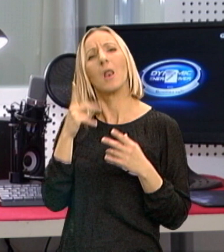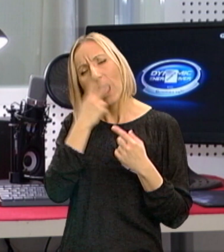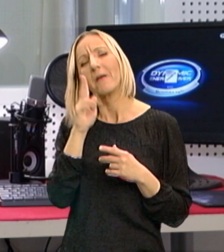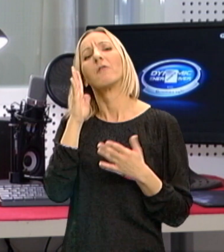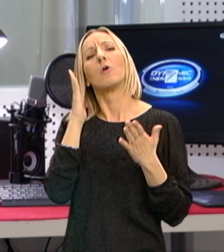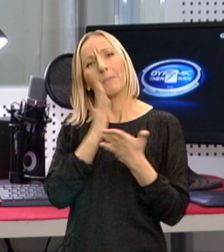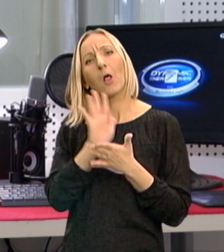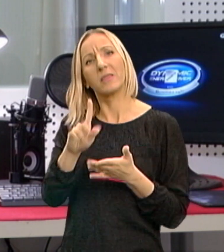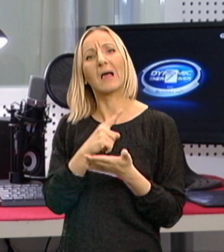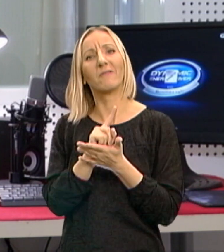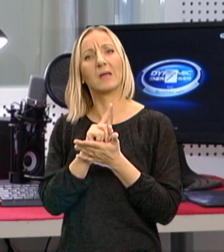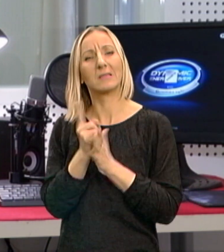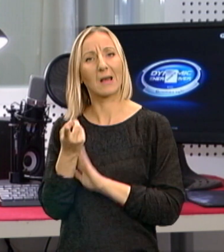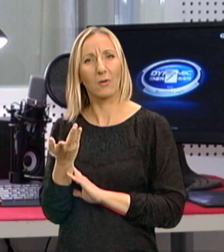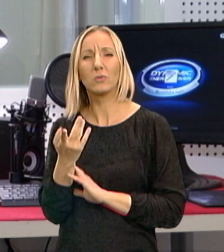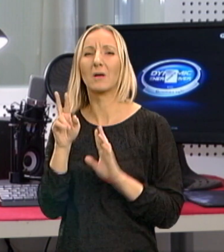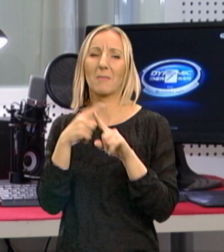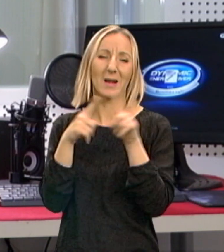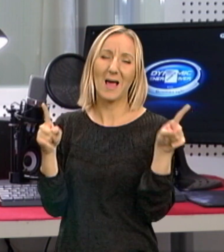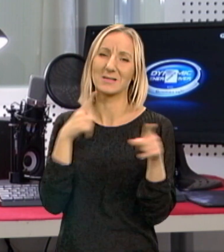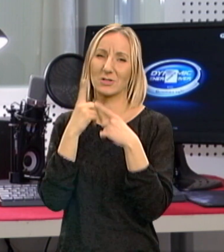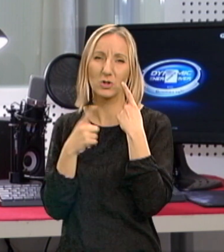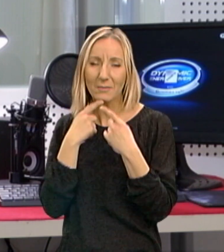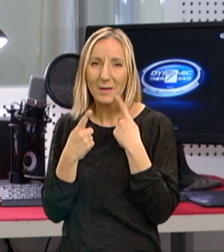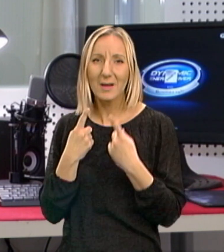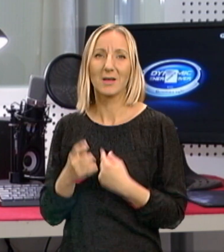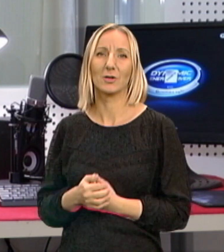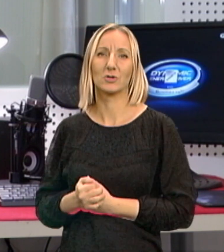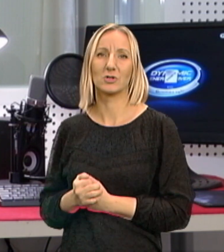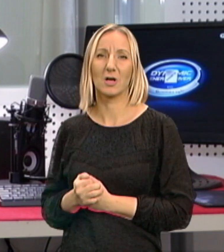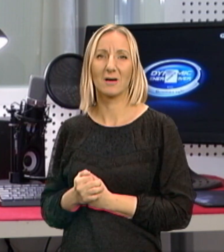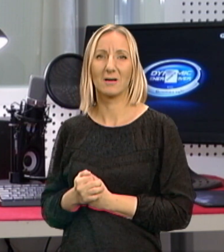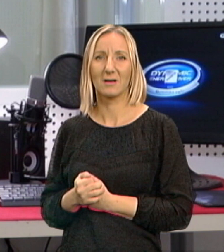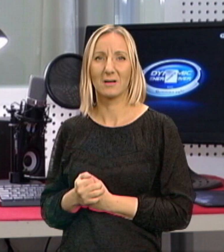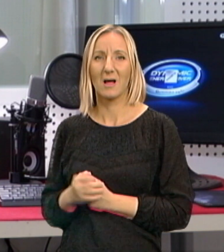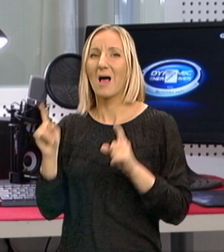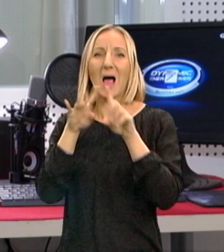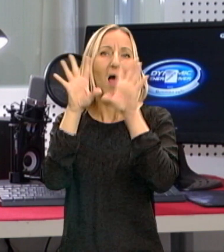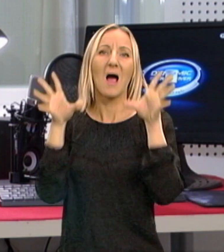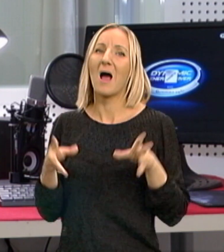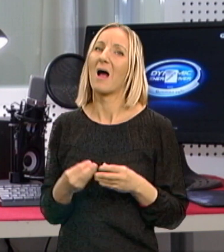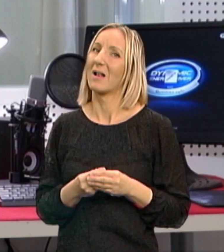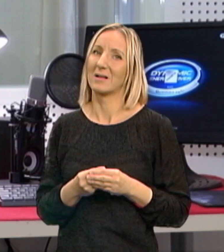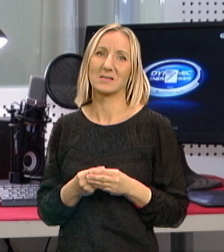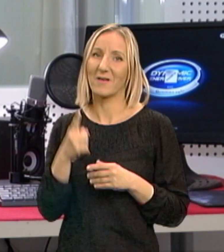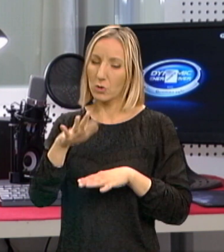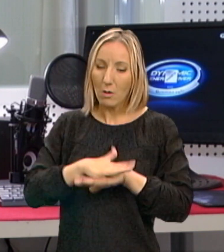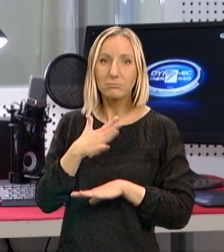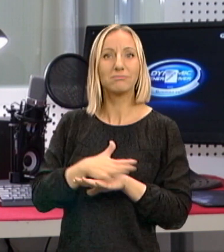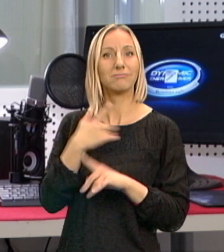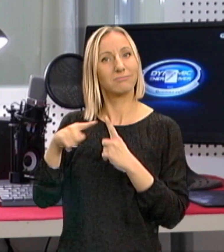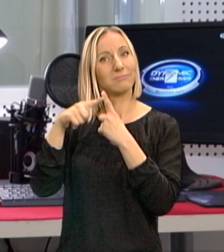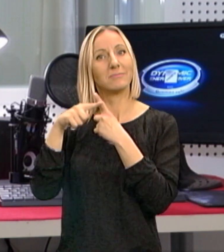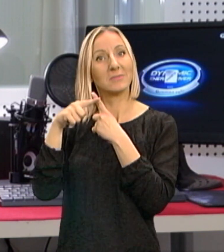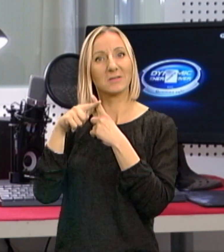jer zaista ima različitih priča, ali sve to negde podsticajno i ne treba da